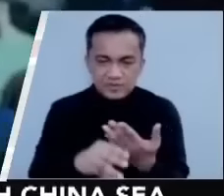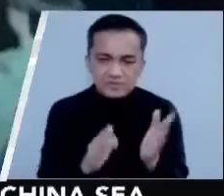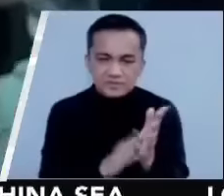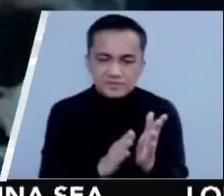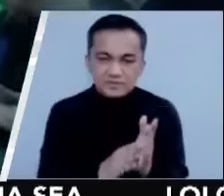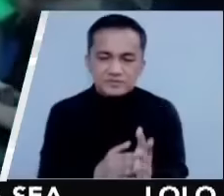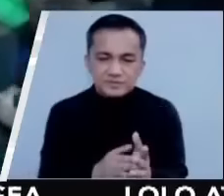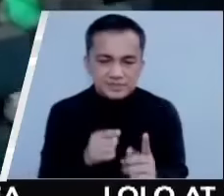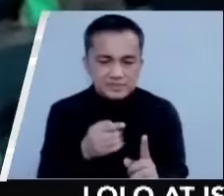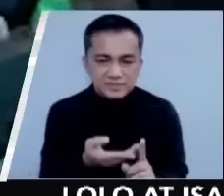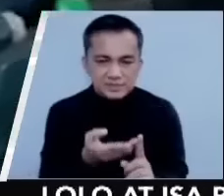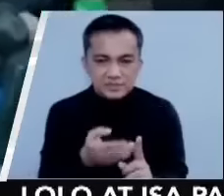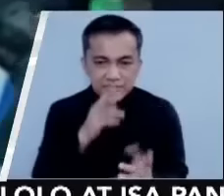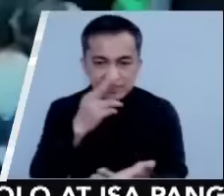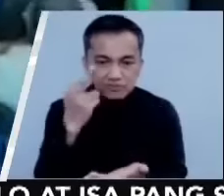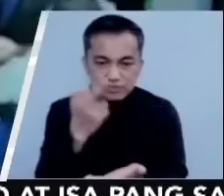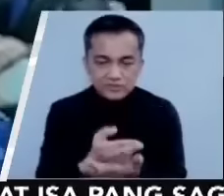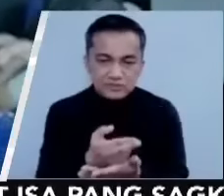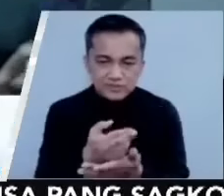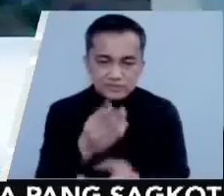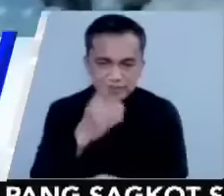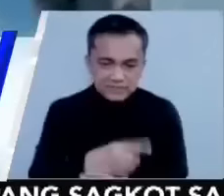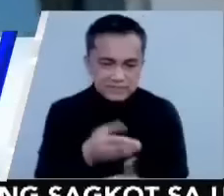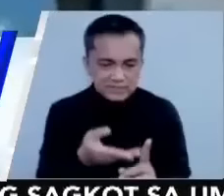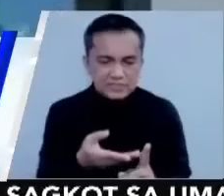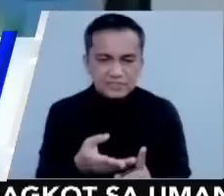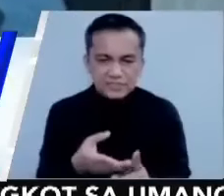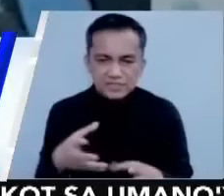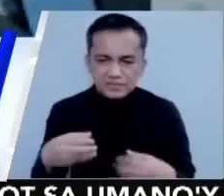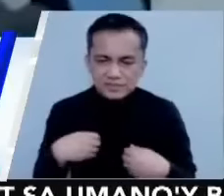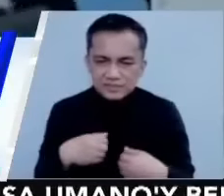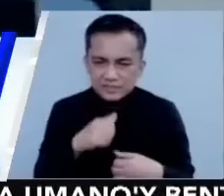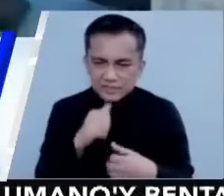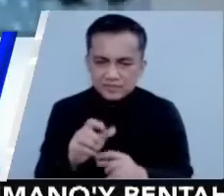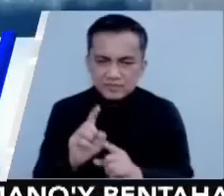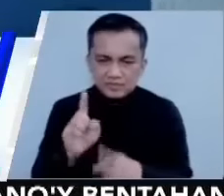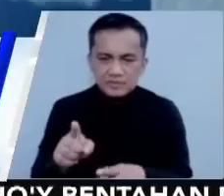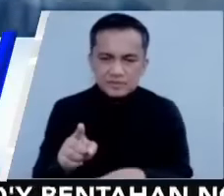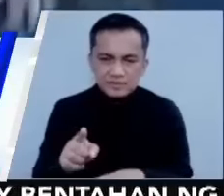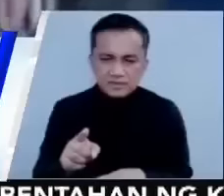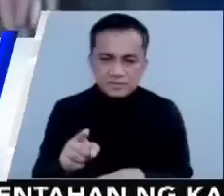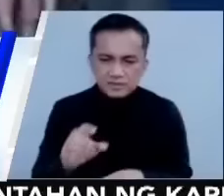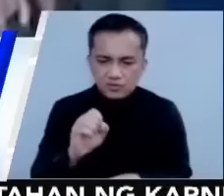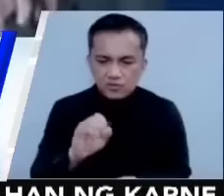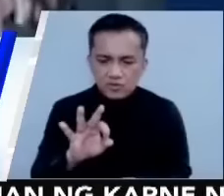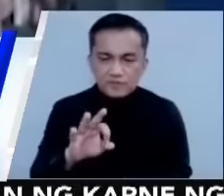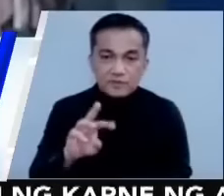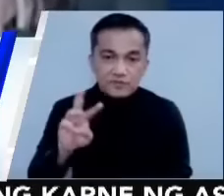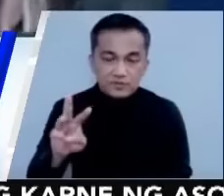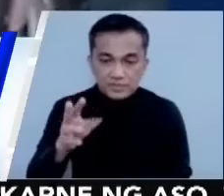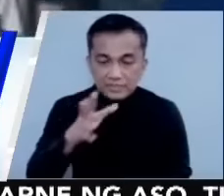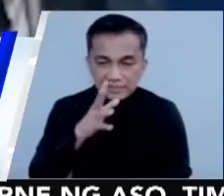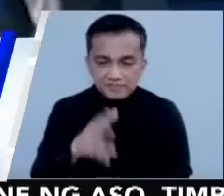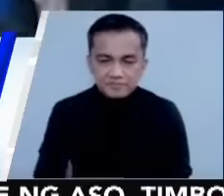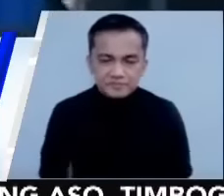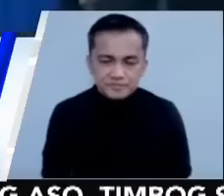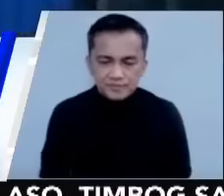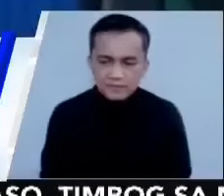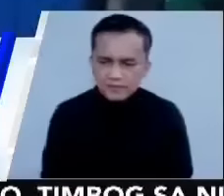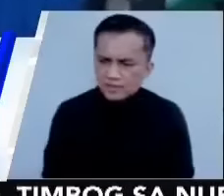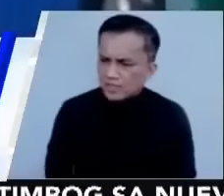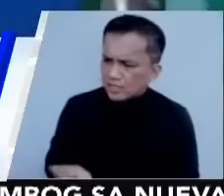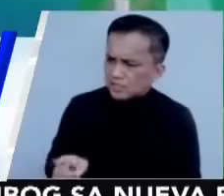maging sa recognition day, tanggap na niyang di makadadalo ang kanyang OFW na ina. Sabi ko, Sian, sino ang attend